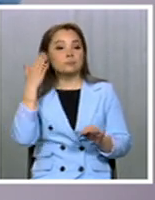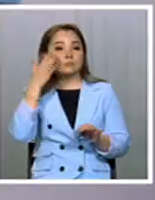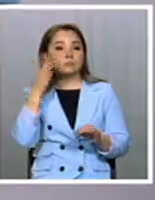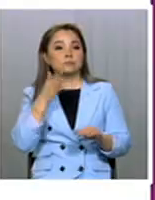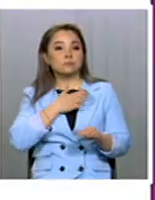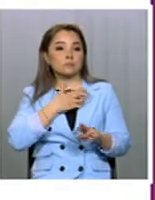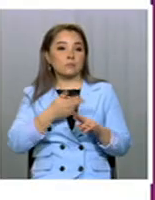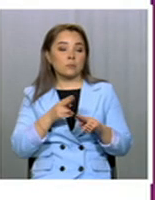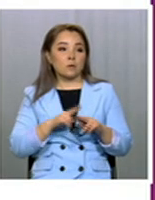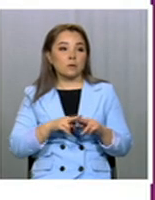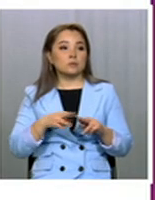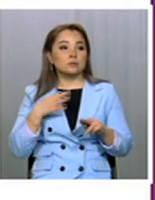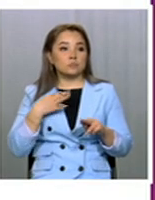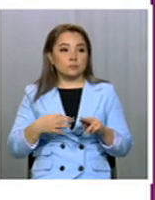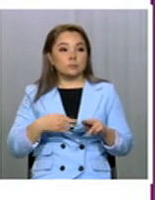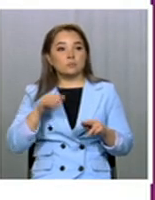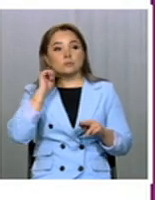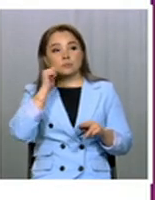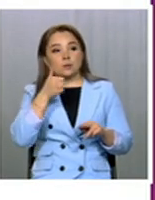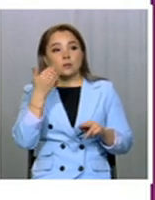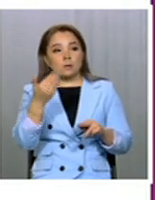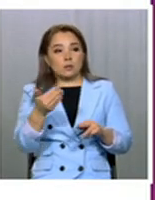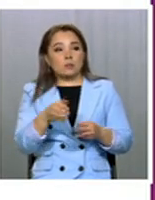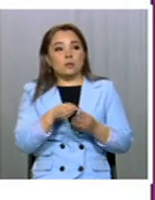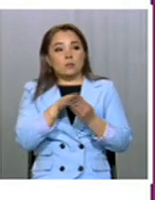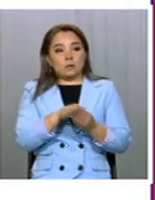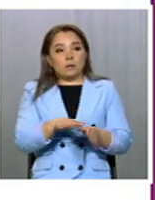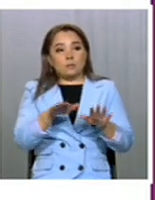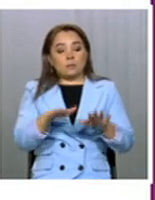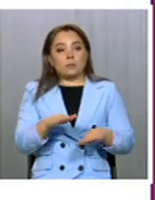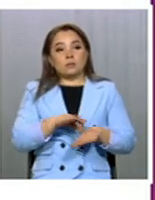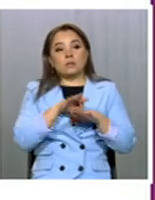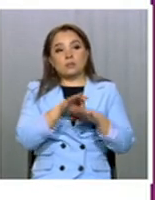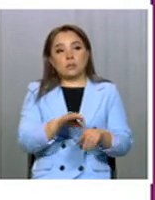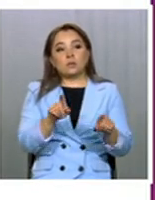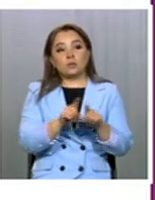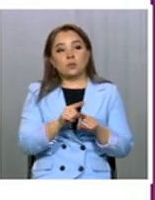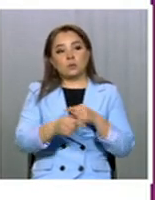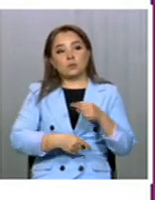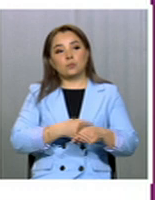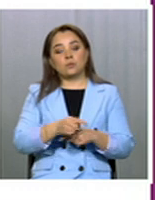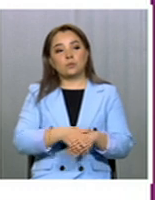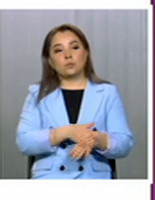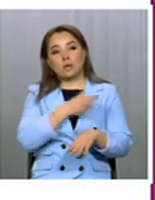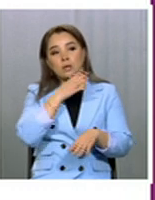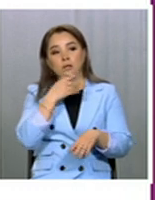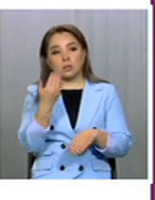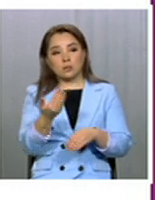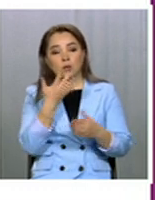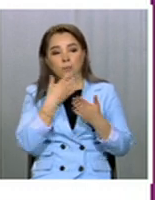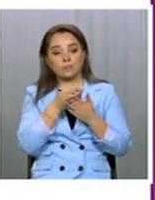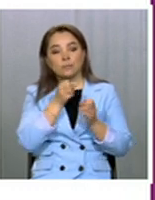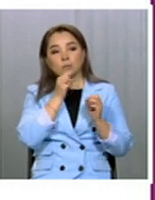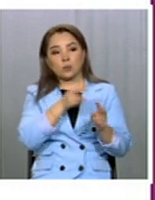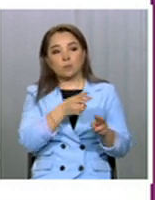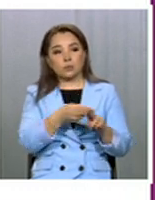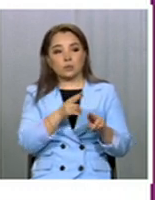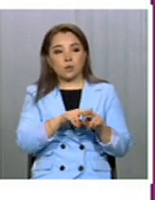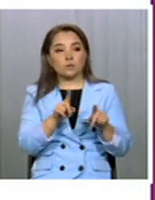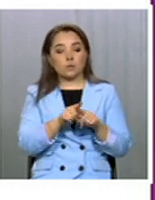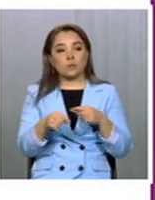ұлым. Ертең сені қойып жердің өтіне, ызал ұрпақ түкір еді бетіңе. Сол